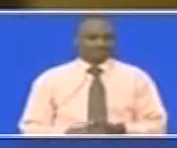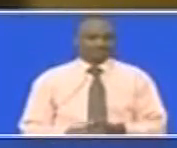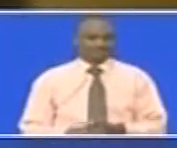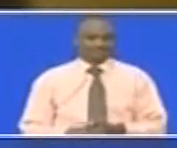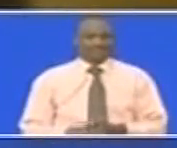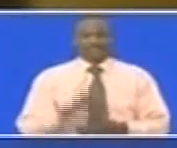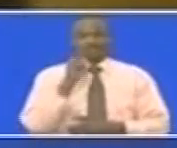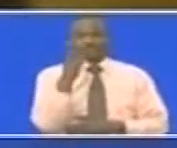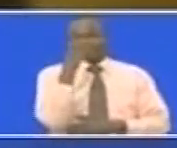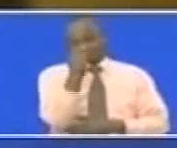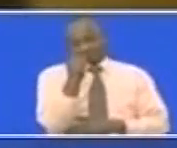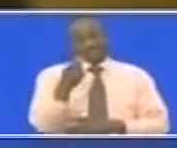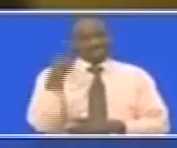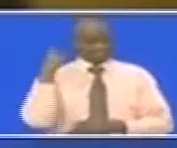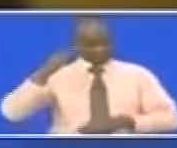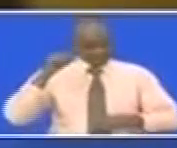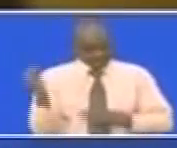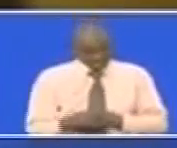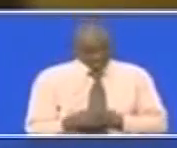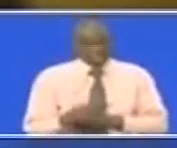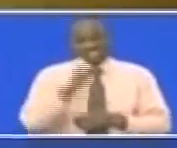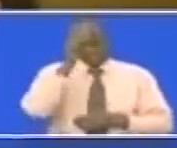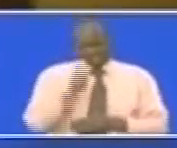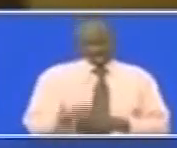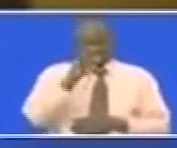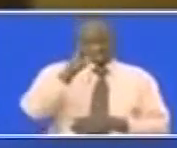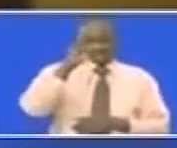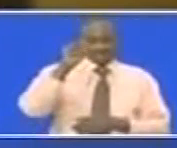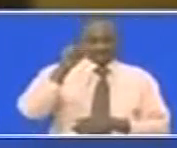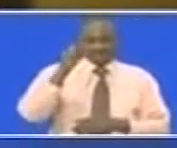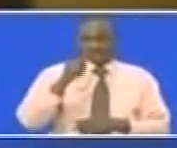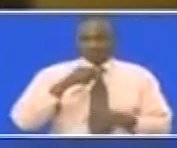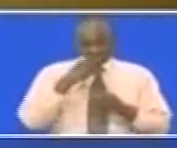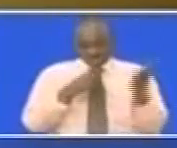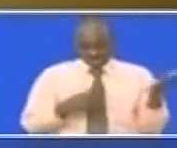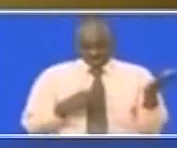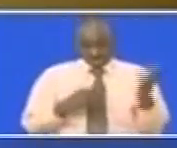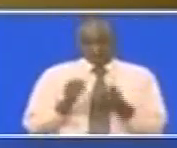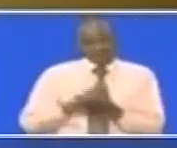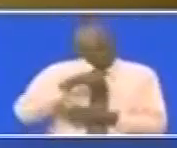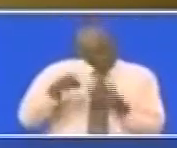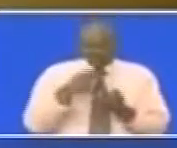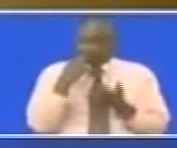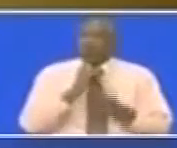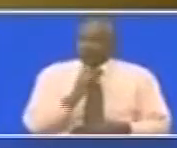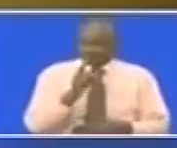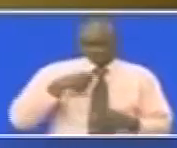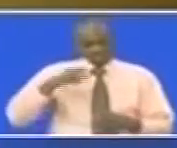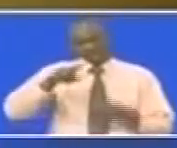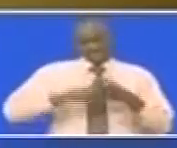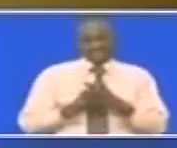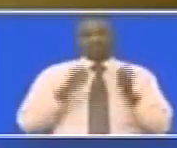Tarehe 25 mwezi jana, majaji Mohamed Ibrahim, Joki Ndungu na Jackson Ojuang wametoa ilani ya kuanza mgomo